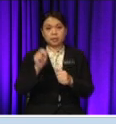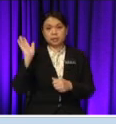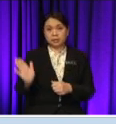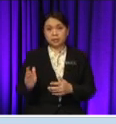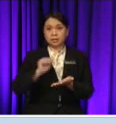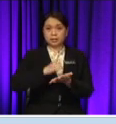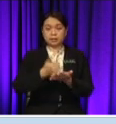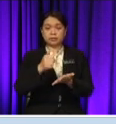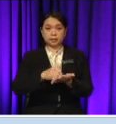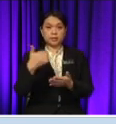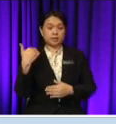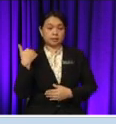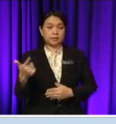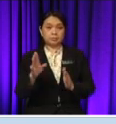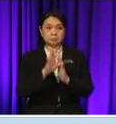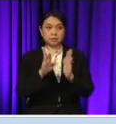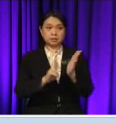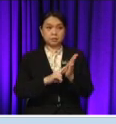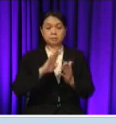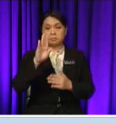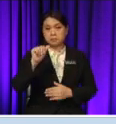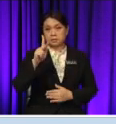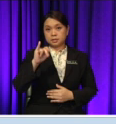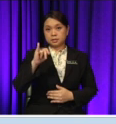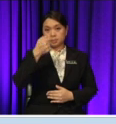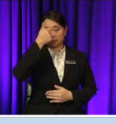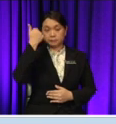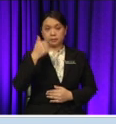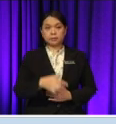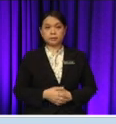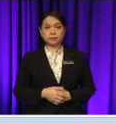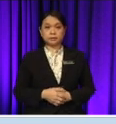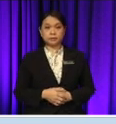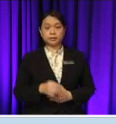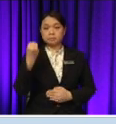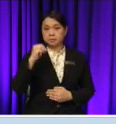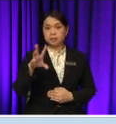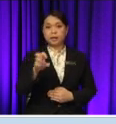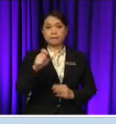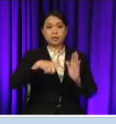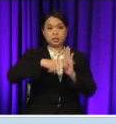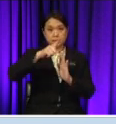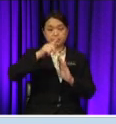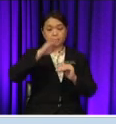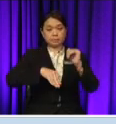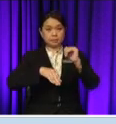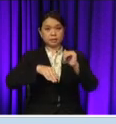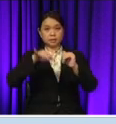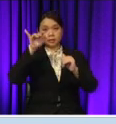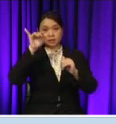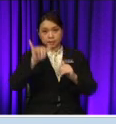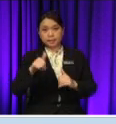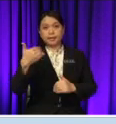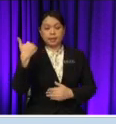sebab Oke Siti dan sandal mengambil lebih dari apa yang dia ada